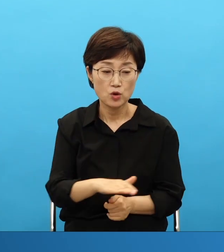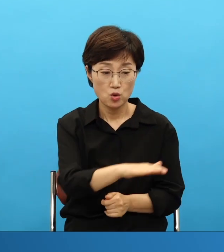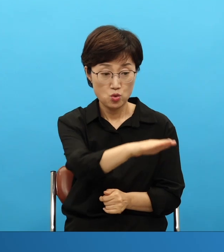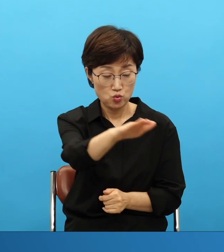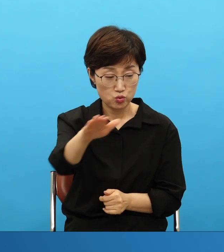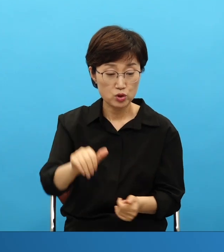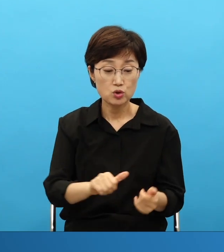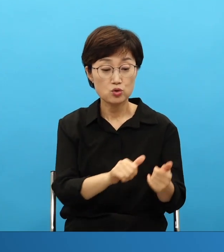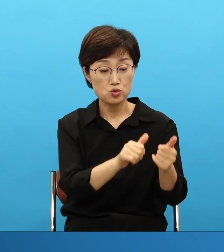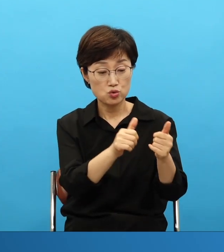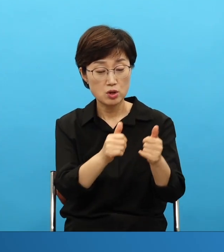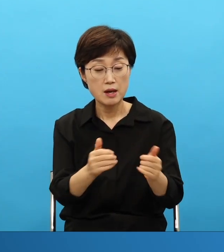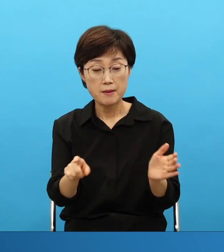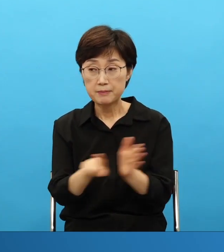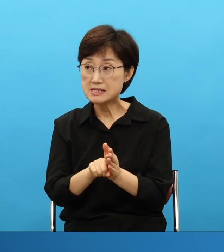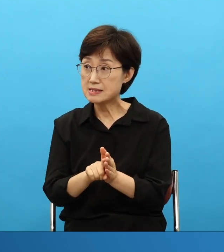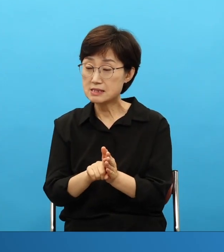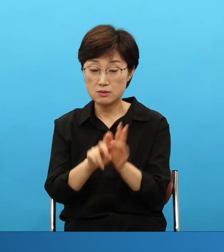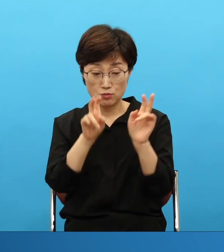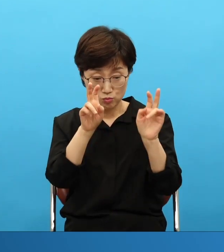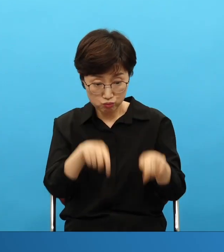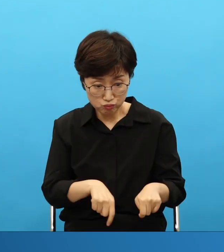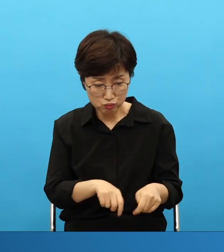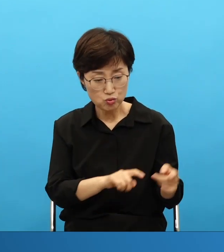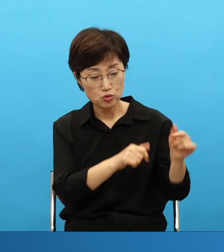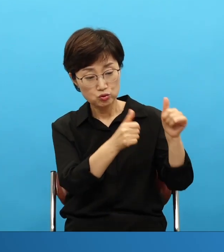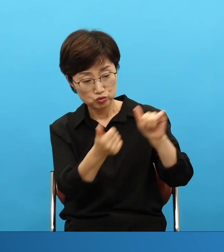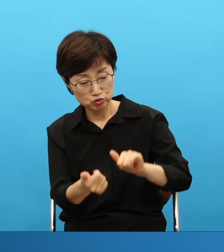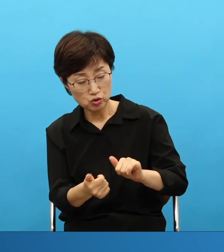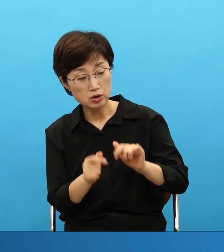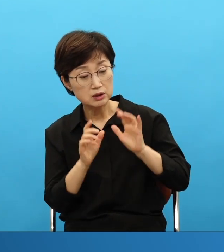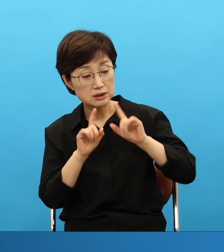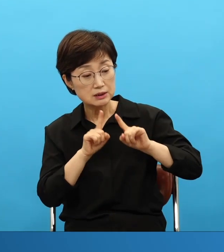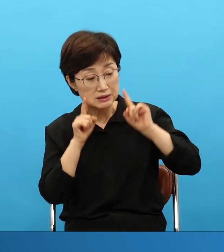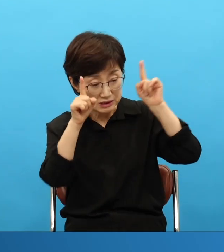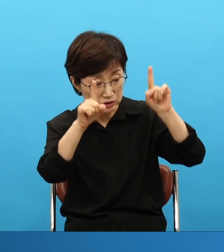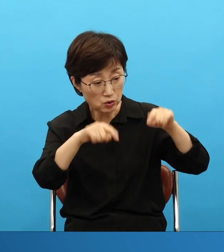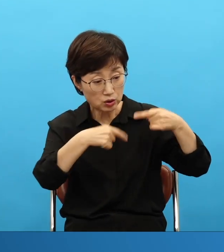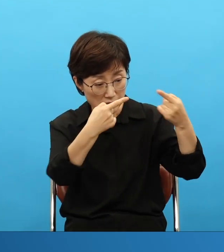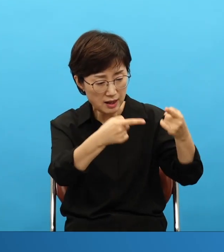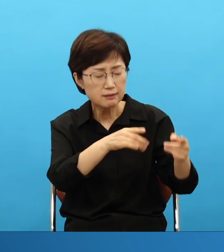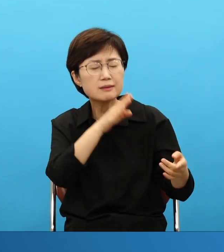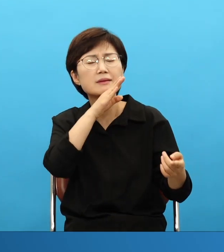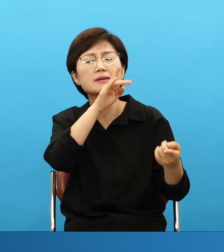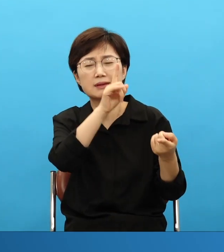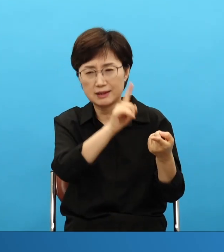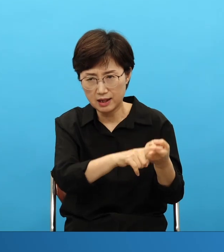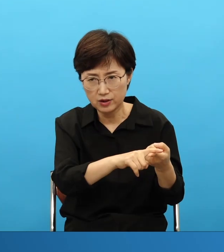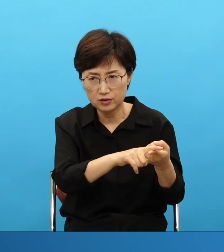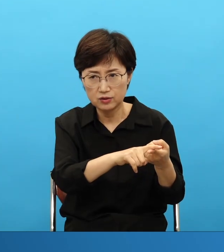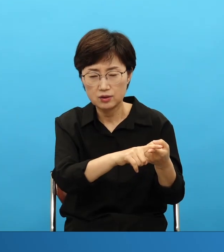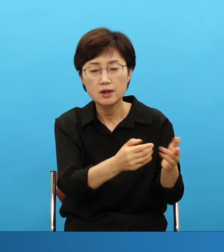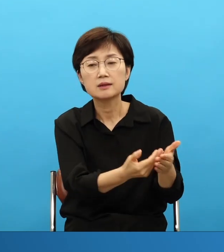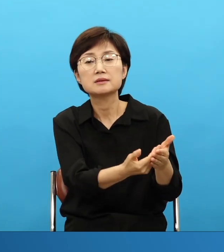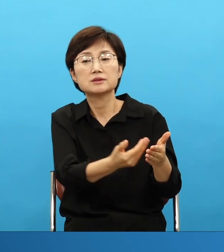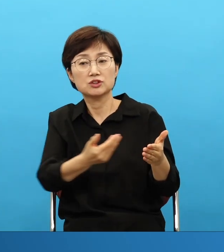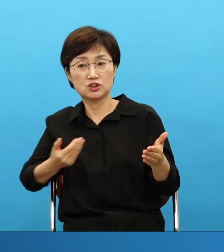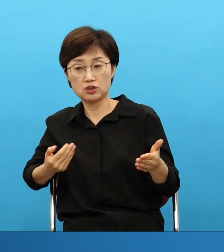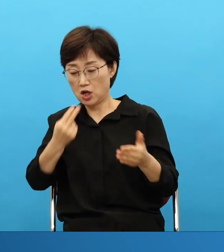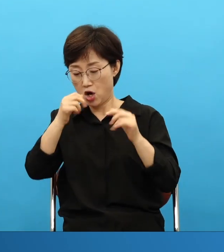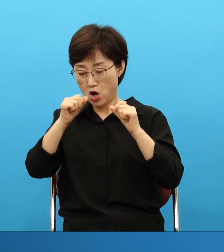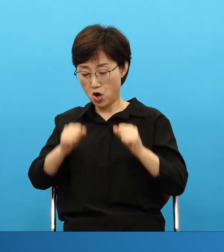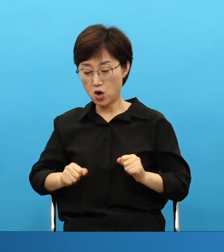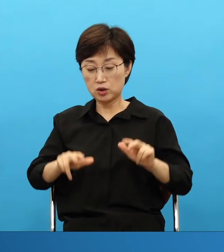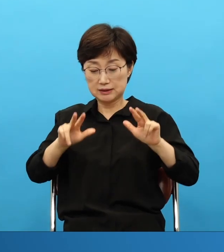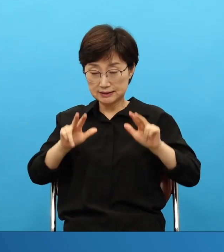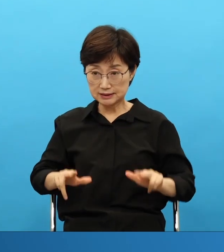말 건데 지금 지옥 배경 속에 산다이 말이야 그죠이